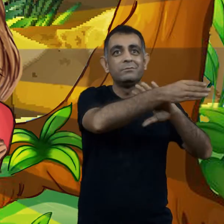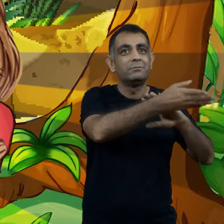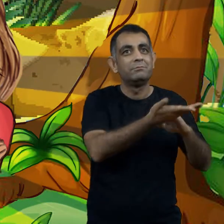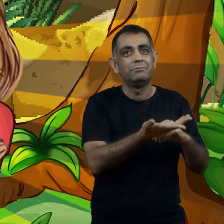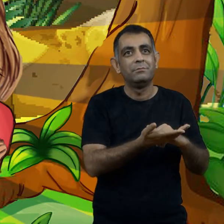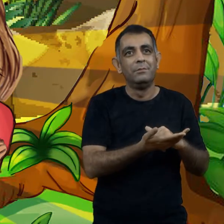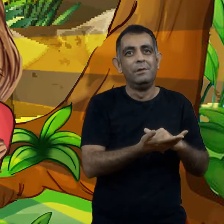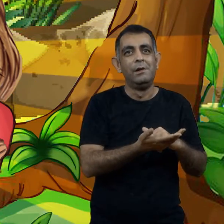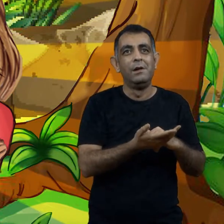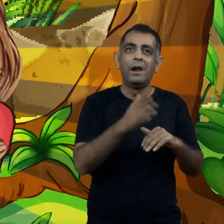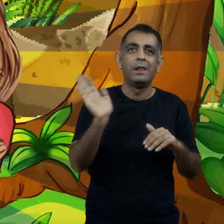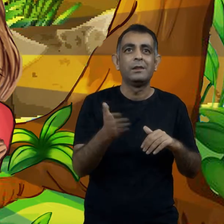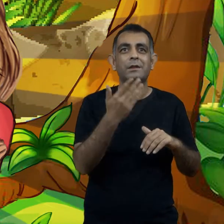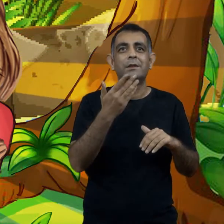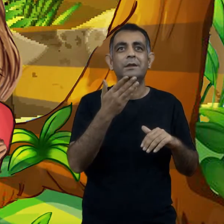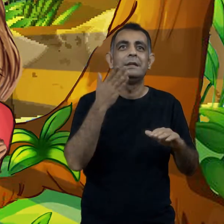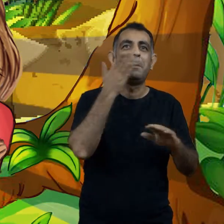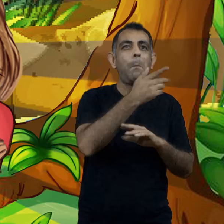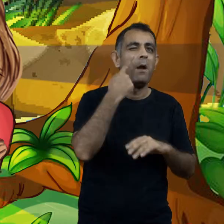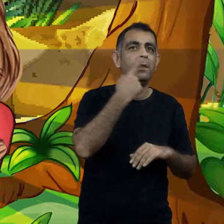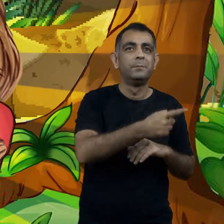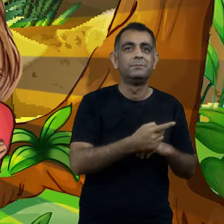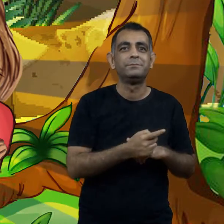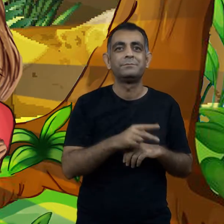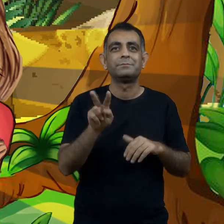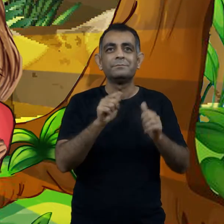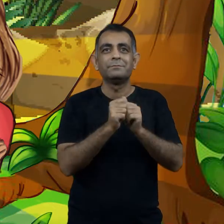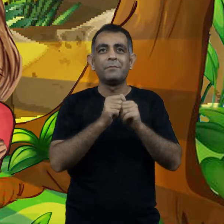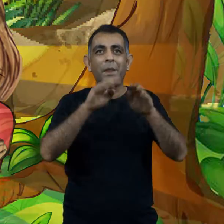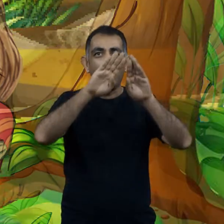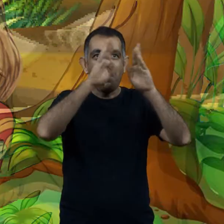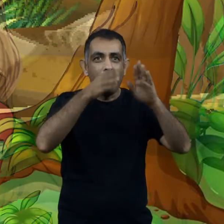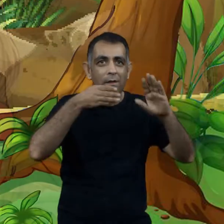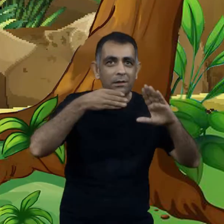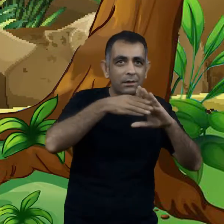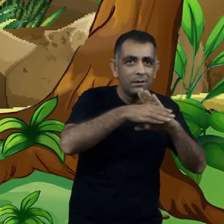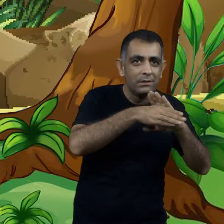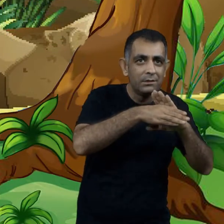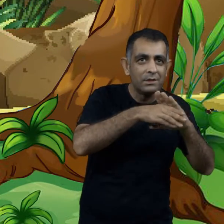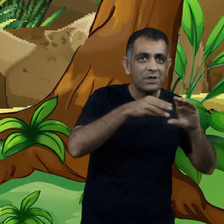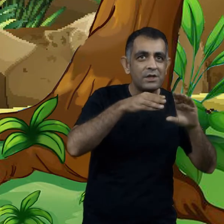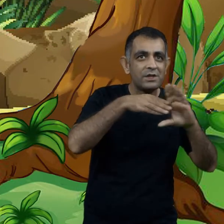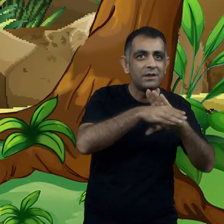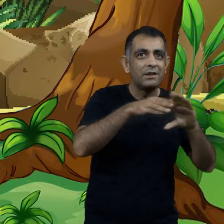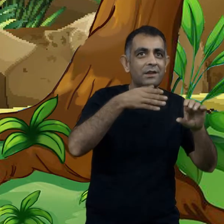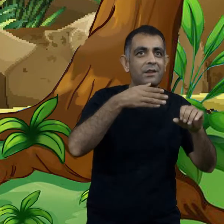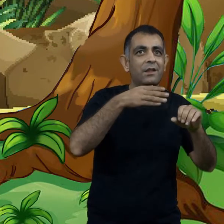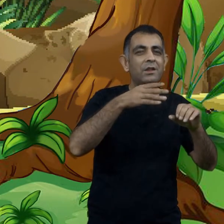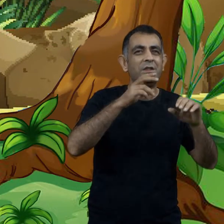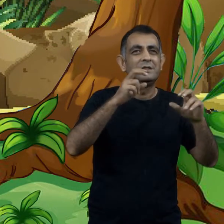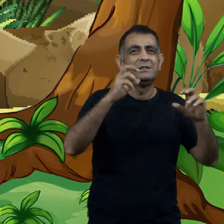uçurtması korkup oraya saklanmıştır. Hadi gidip bakalım. Birlikte mağaraya girdiler.